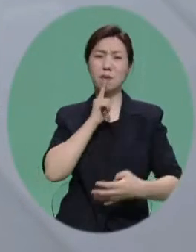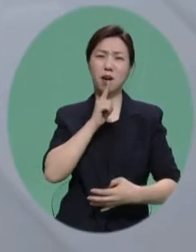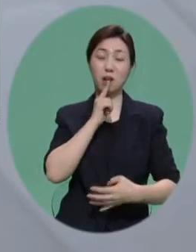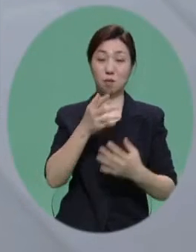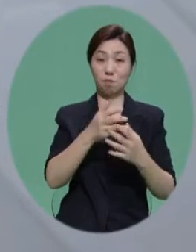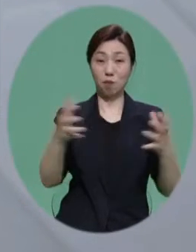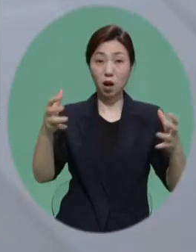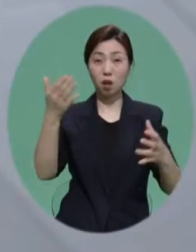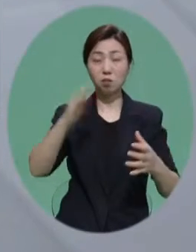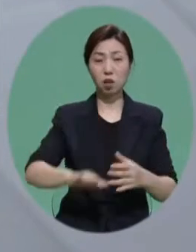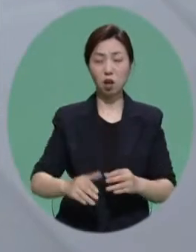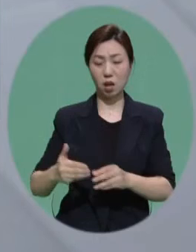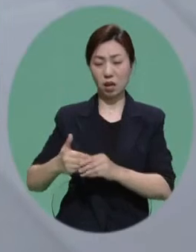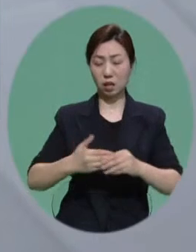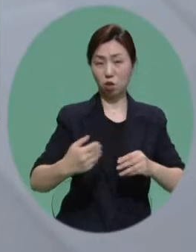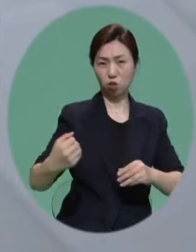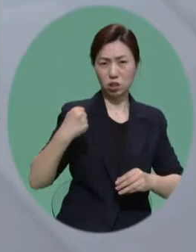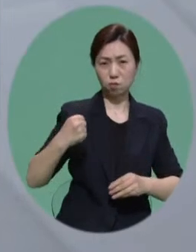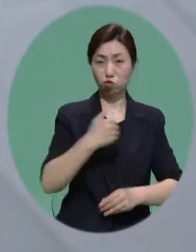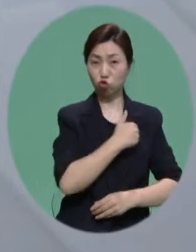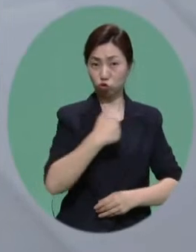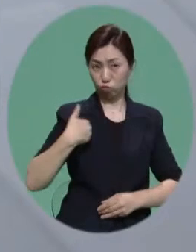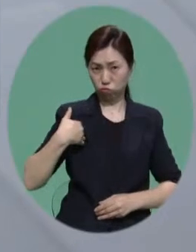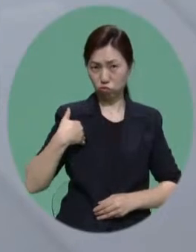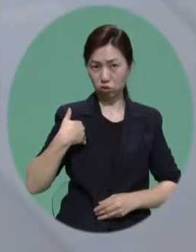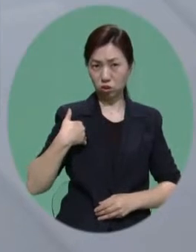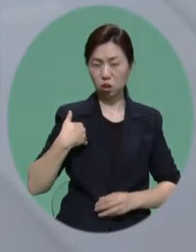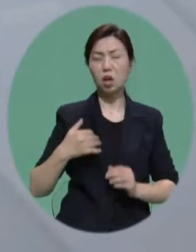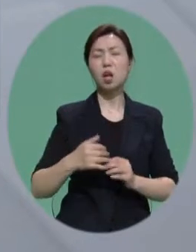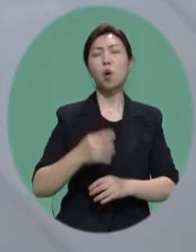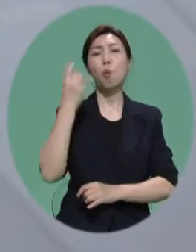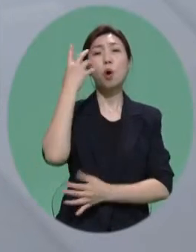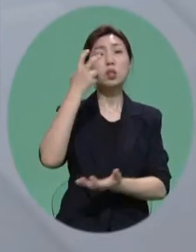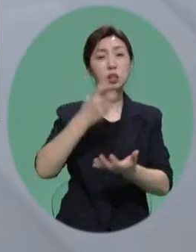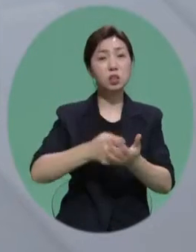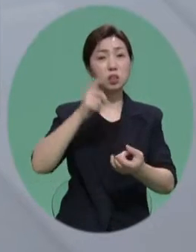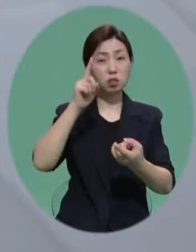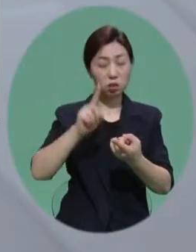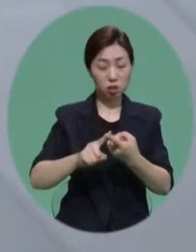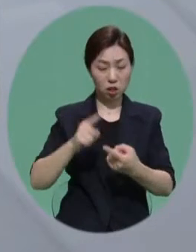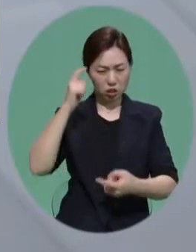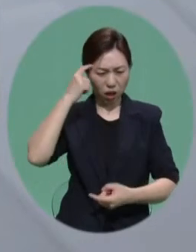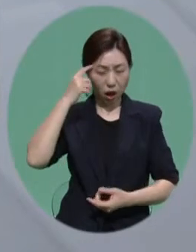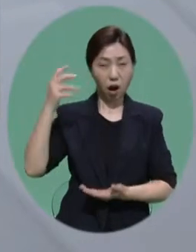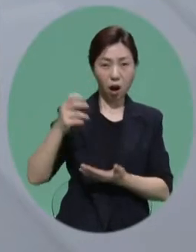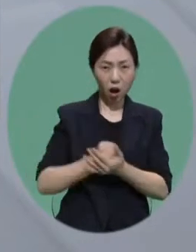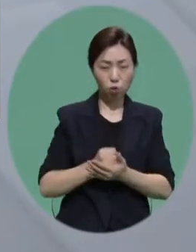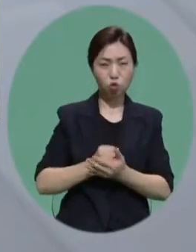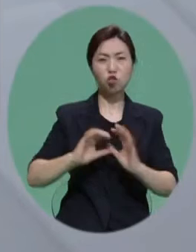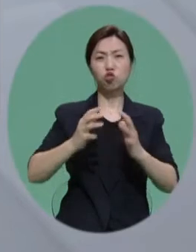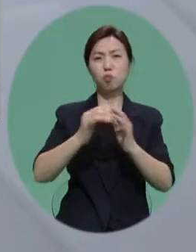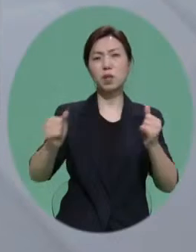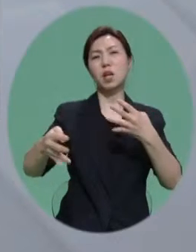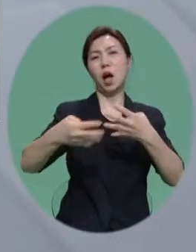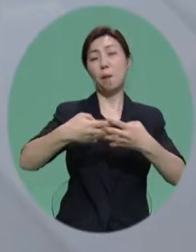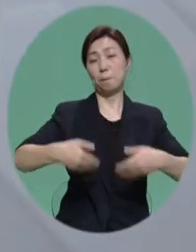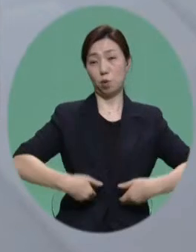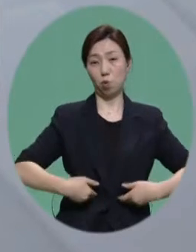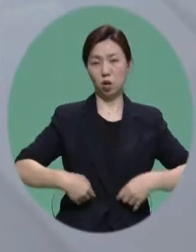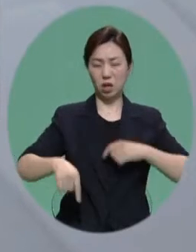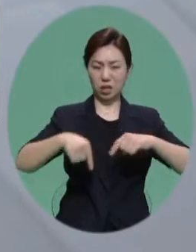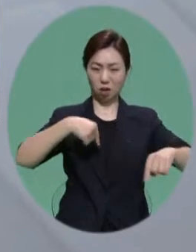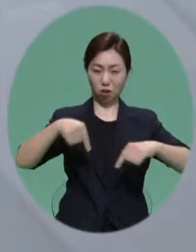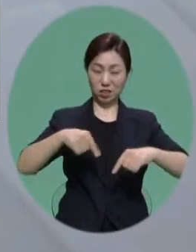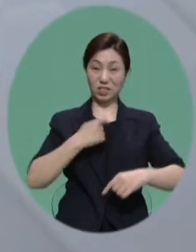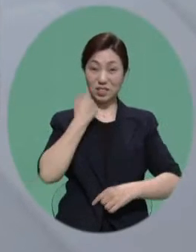에 리더쉽이 분명한 방침을 가지고 국민들과 논의를 하는 것이 돼야 된다고 봐요 이제 이 정치적인 어법으로 보면 이제